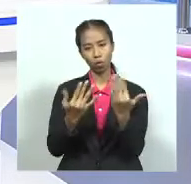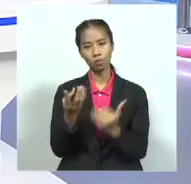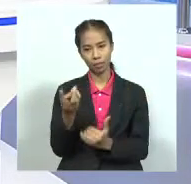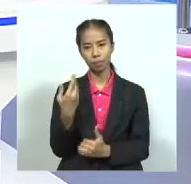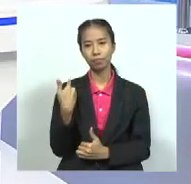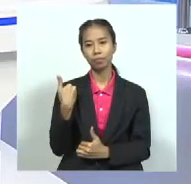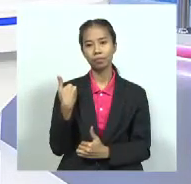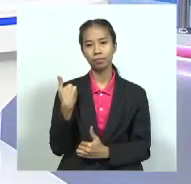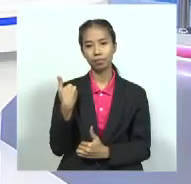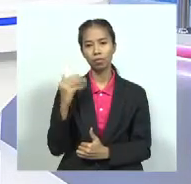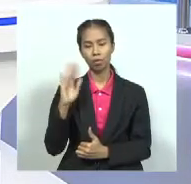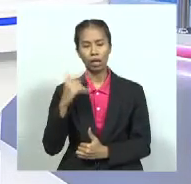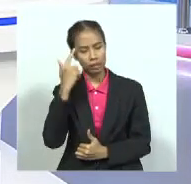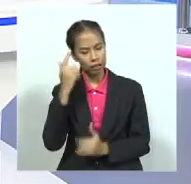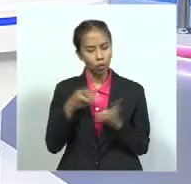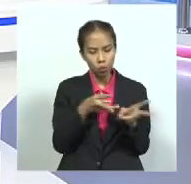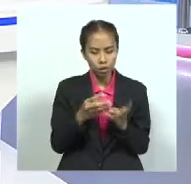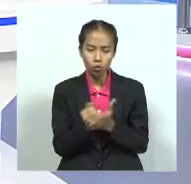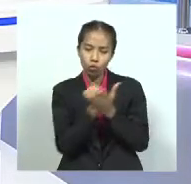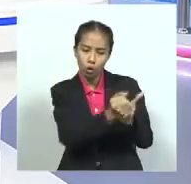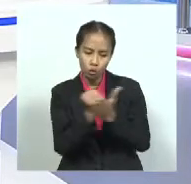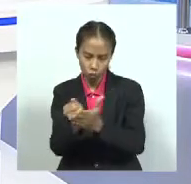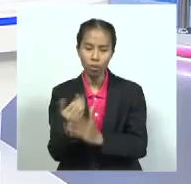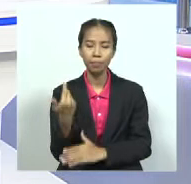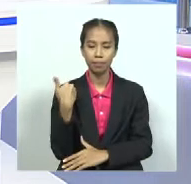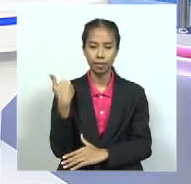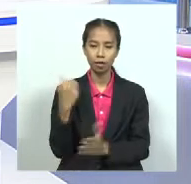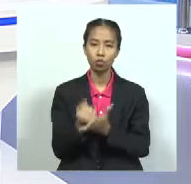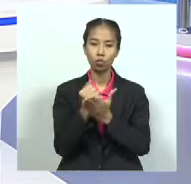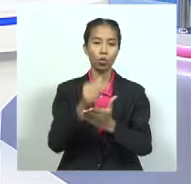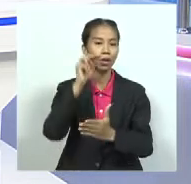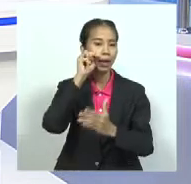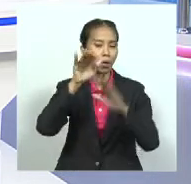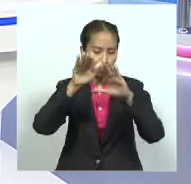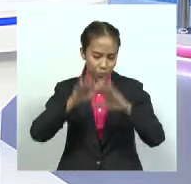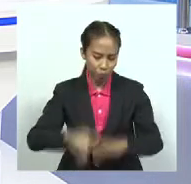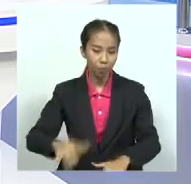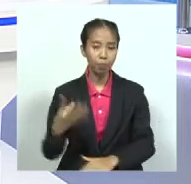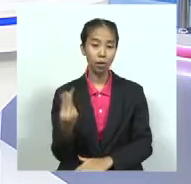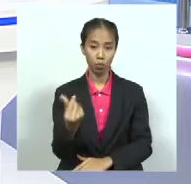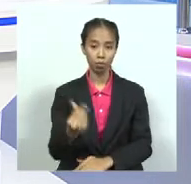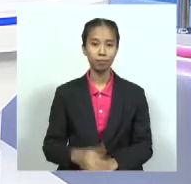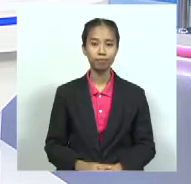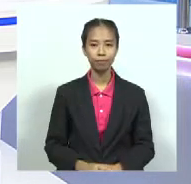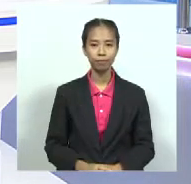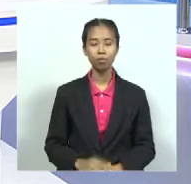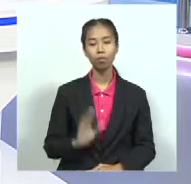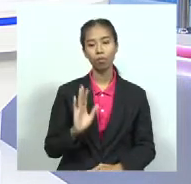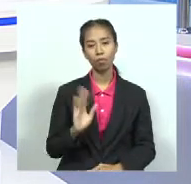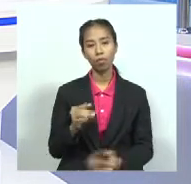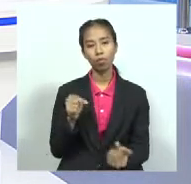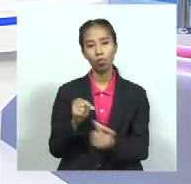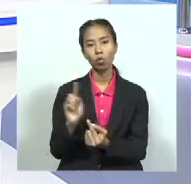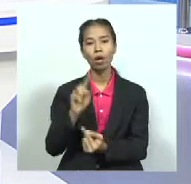นึงนะคะเจ้าหน้าที่กำลังทำทุกวิถีทางในการเข้าไปช่วยเหลือแล้วก็ทำให้ระดับน้ำเนี่ยมันลดลงให้ได้โดยเร็วที่สุดนะคะ ใช่ค่ะอย่าง